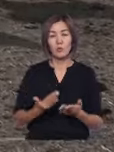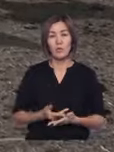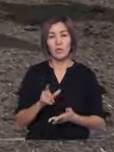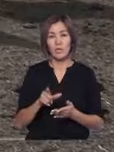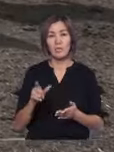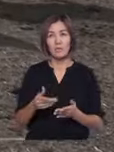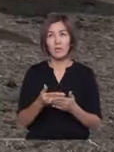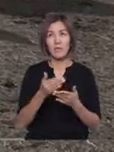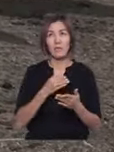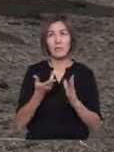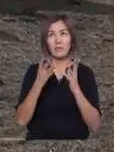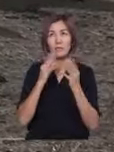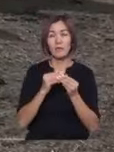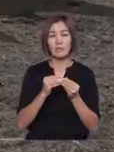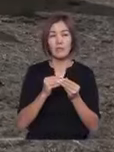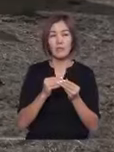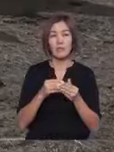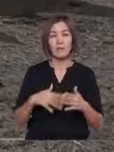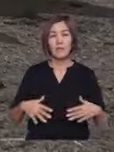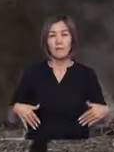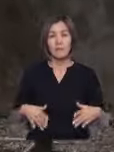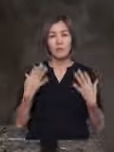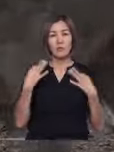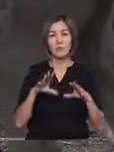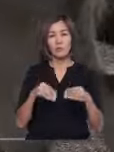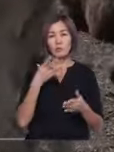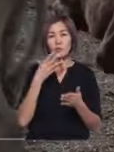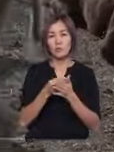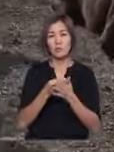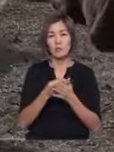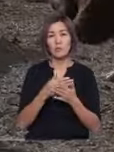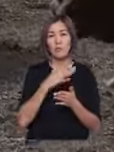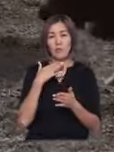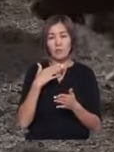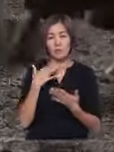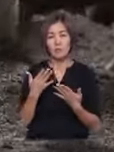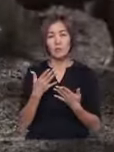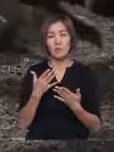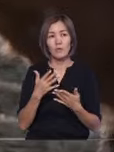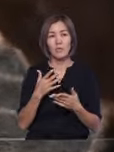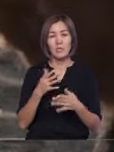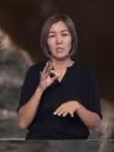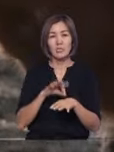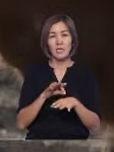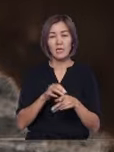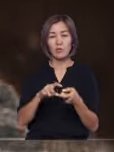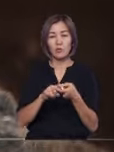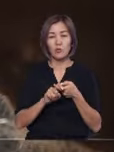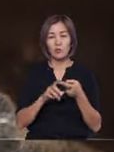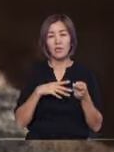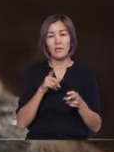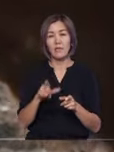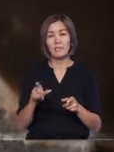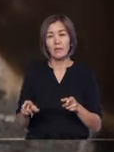ала мәліметтер бойынша ветеринардың рұқсатынсыз өз аулаларында мал сойып, салдарынан жараны жұқтырған көрінеді. Сондай-ақ